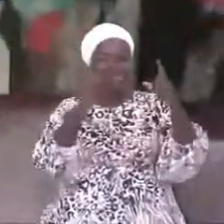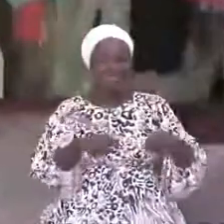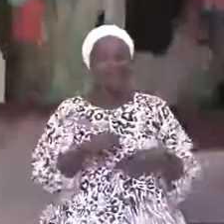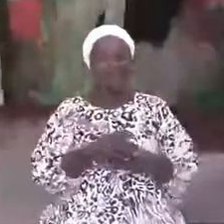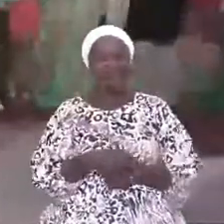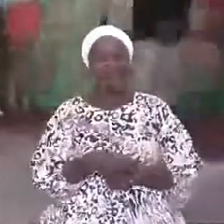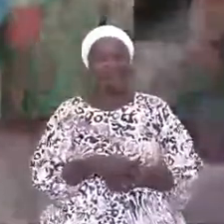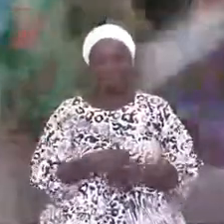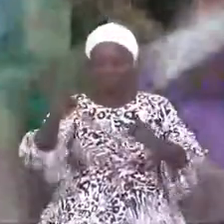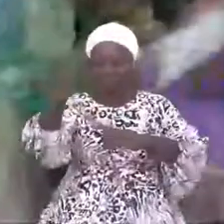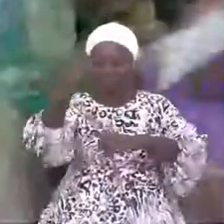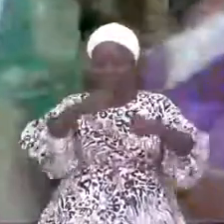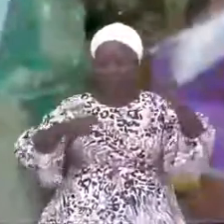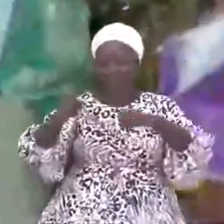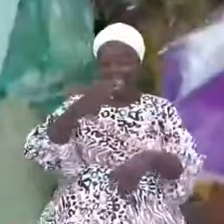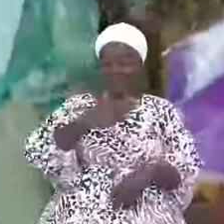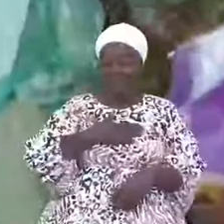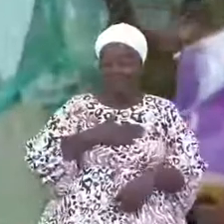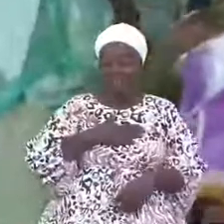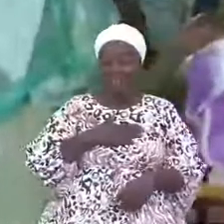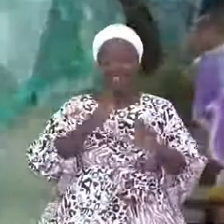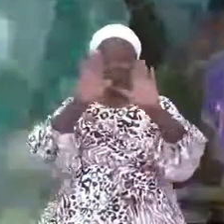Ton heure de miracle a sonné.